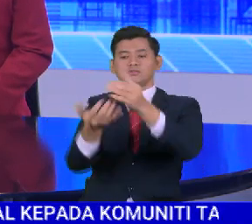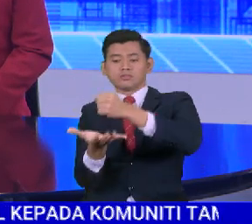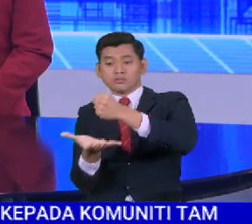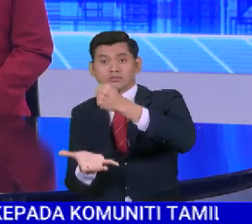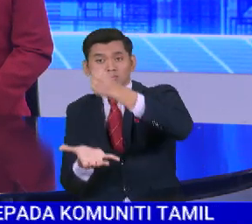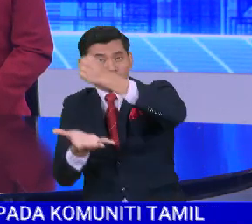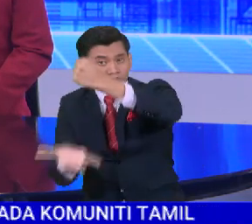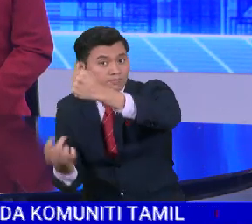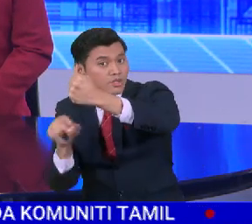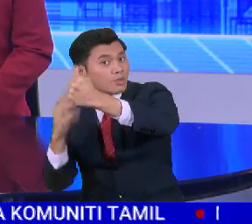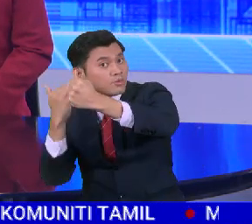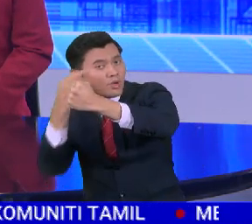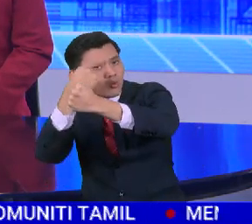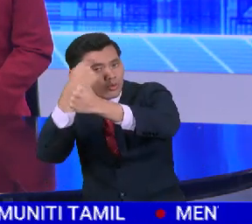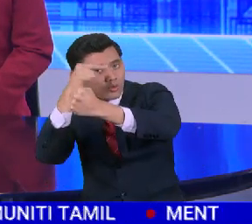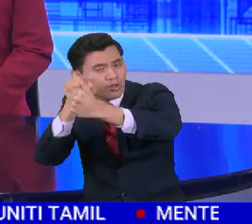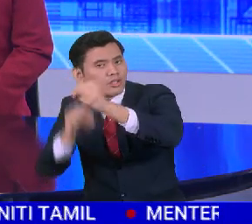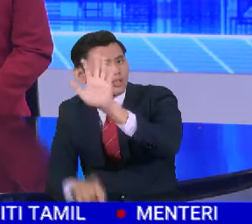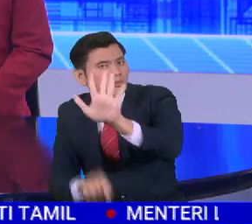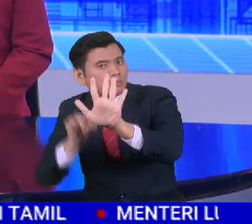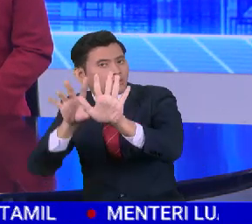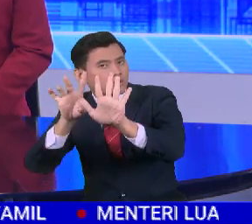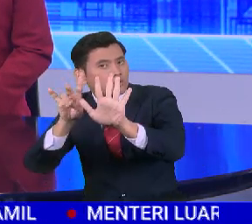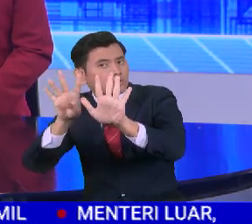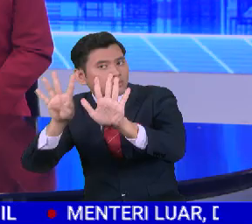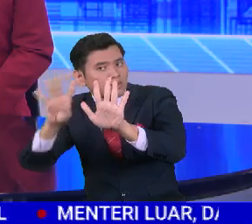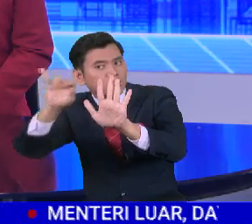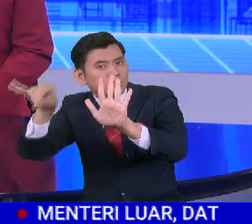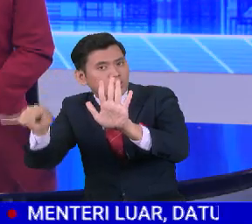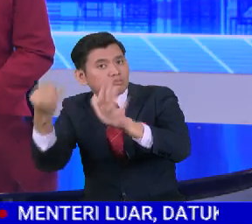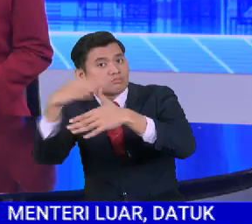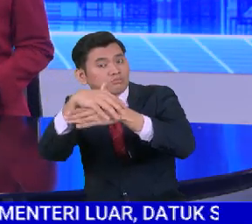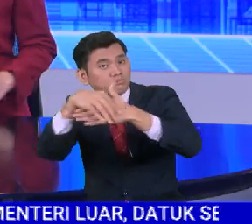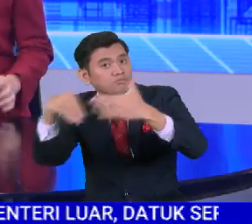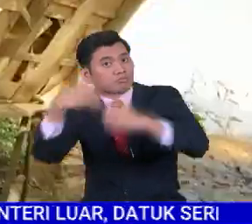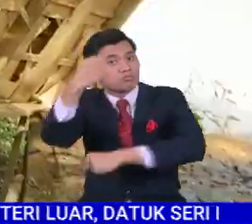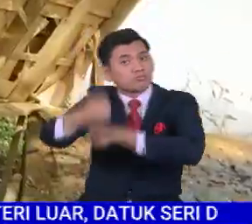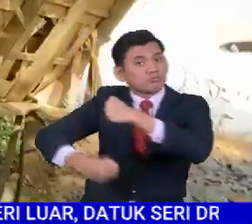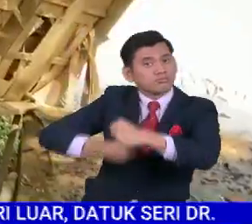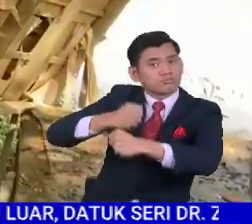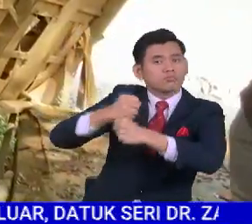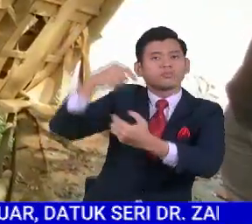tujuan tersebut berjumlah 5 juta Ringgit tahun ini